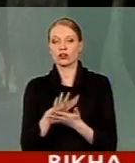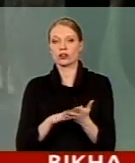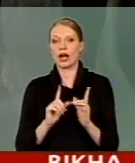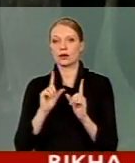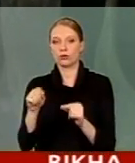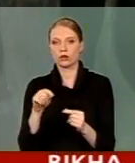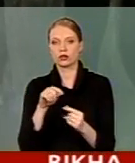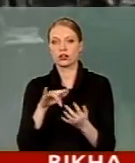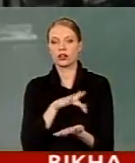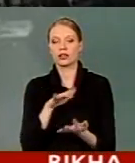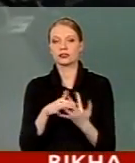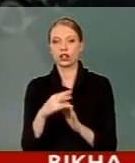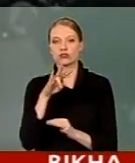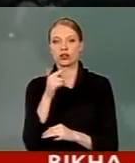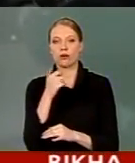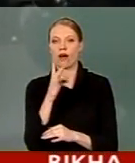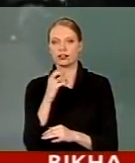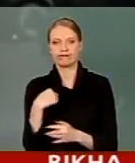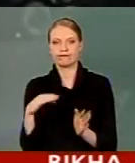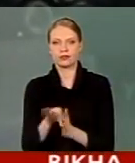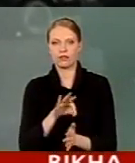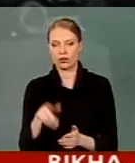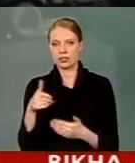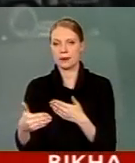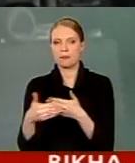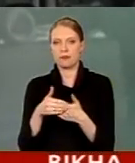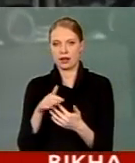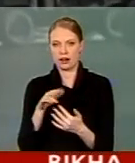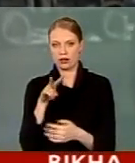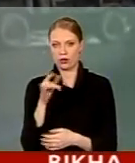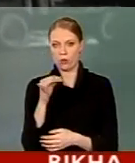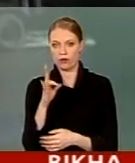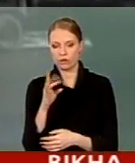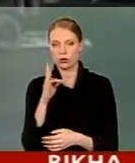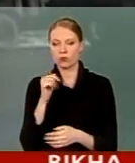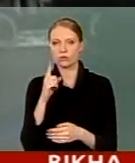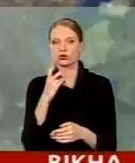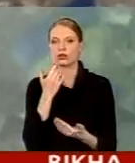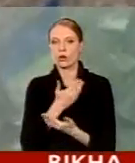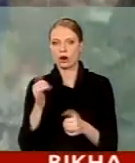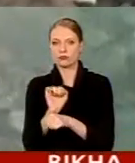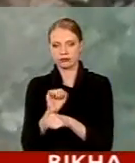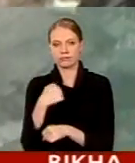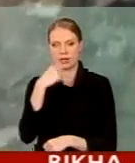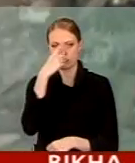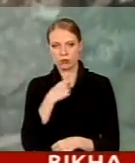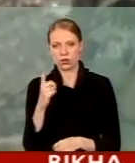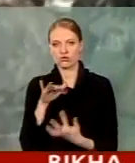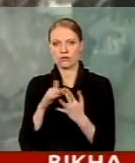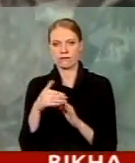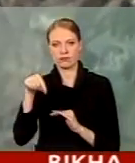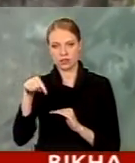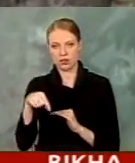селища Луганського нам не вдалося. Воно знаходиться перед Логвиновим, оскільки вже на крайньому блокпості нас попередили. У